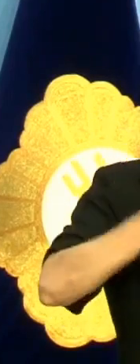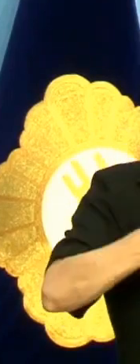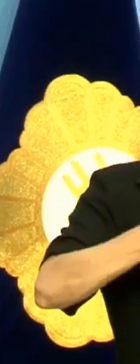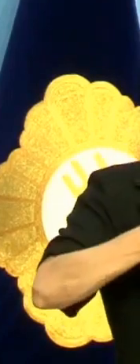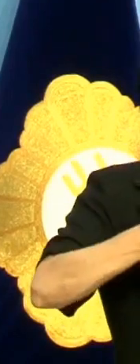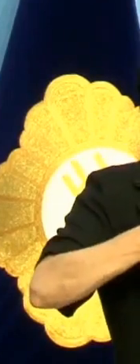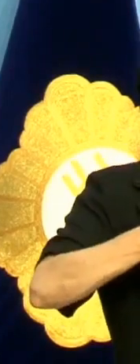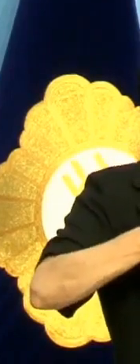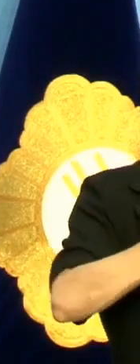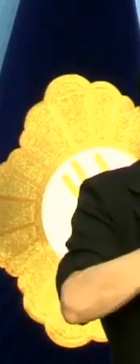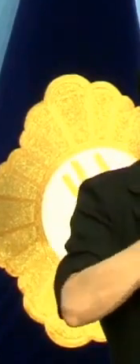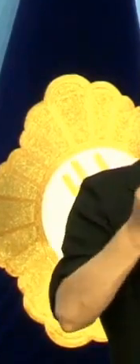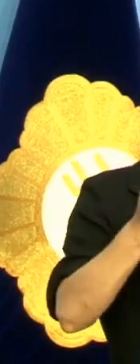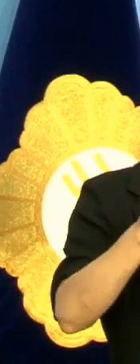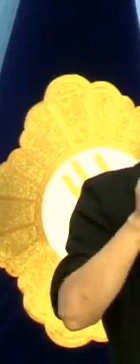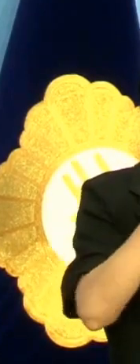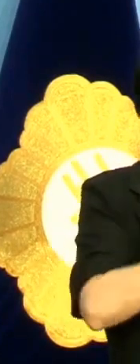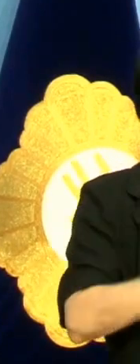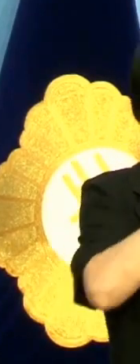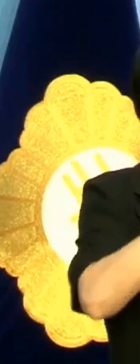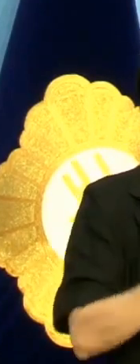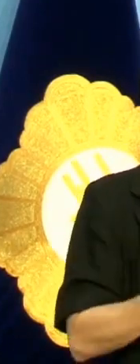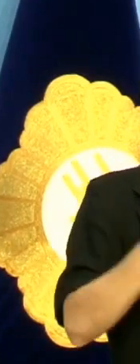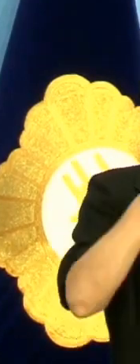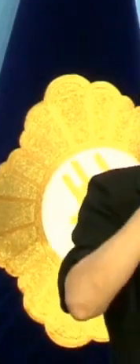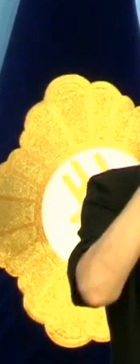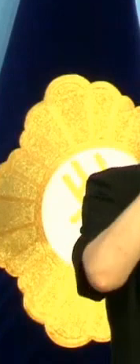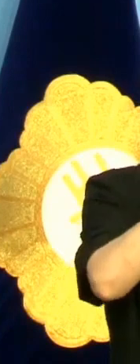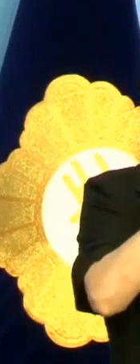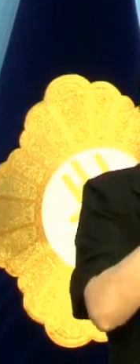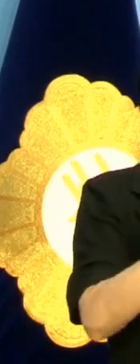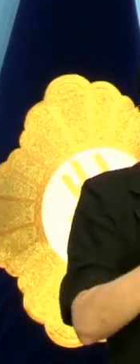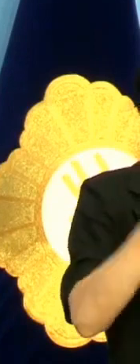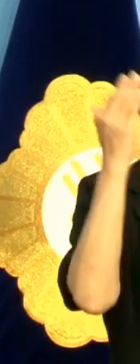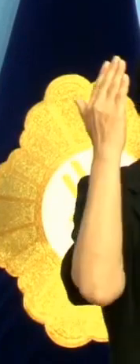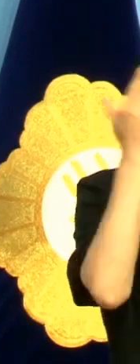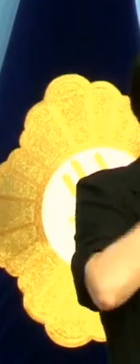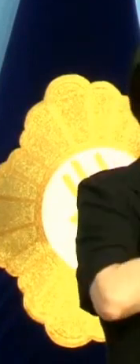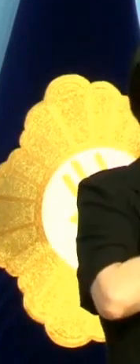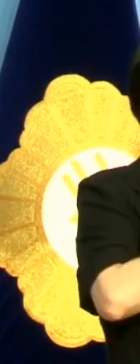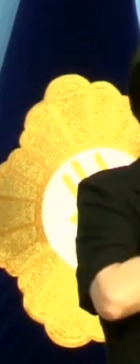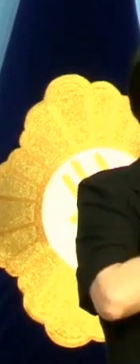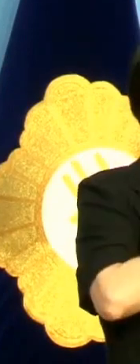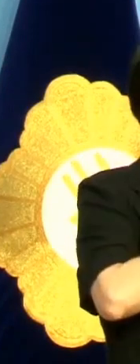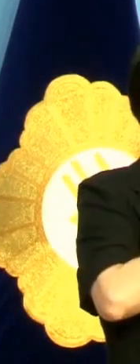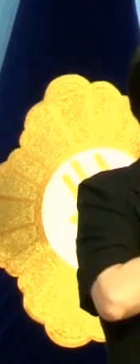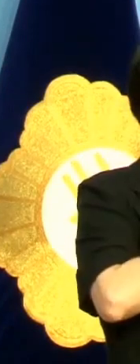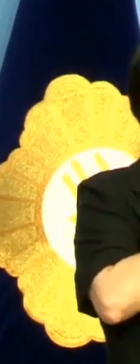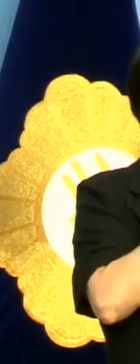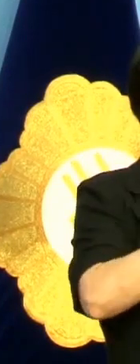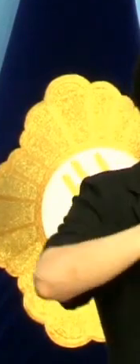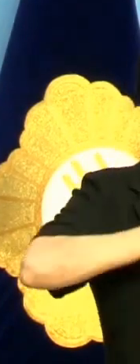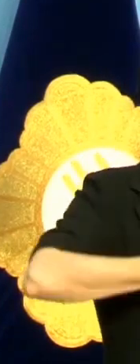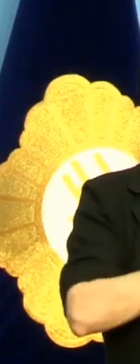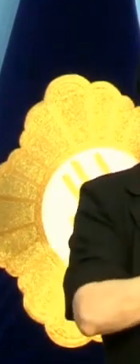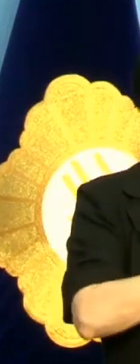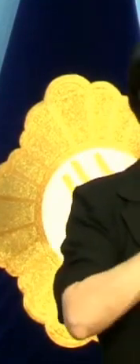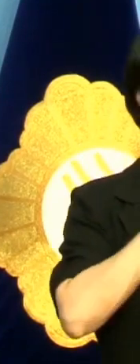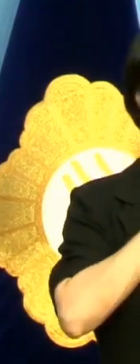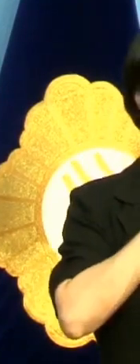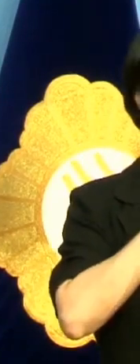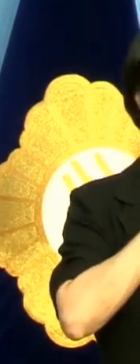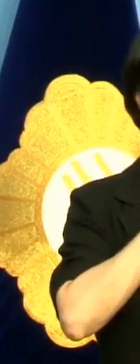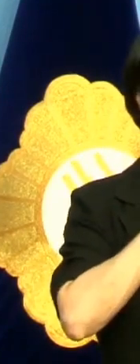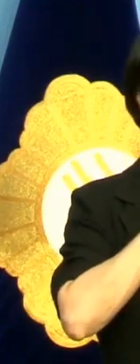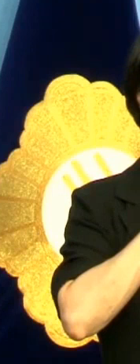모든 고위 공직자들 그리고 특히 국회의원은 아주 투명한 5항 속에서 자신을 드러내고 그리고